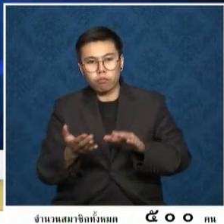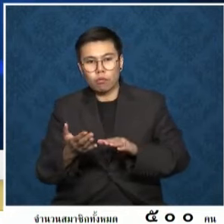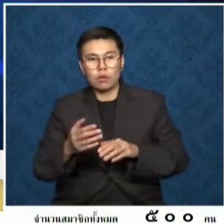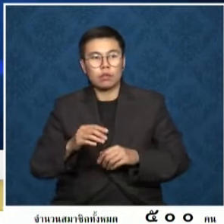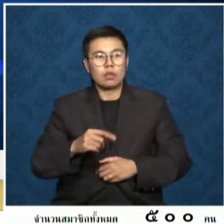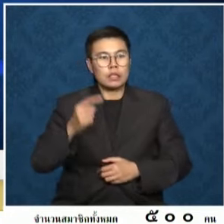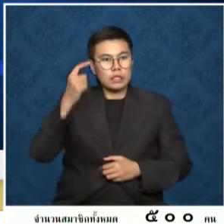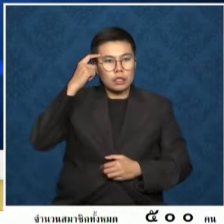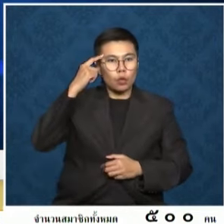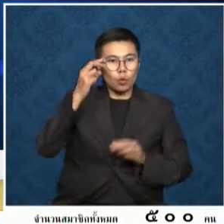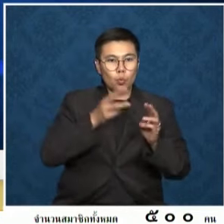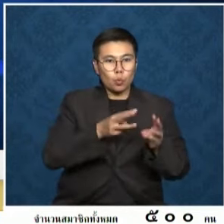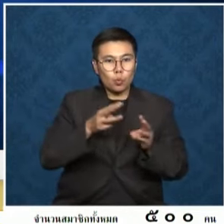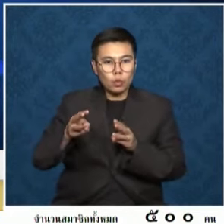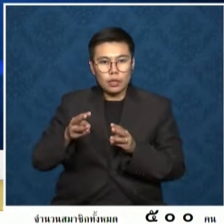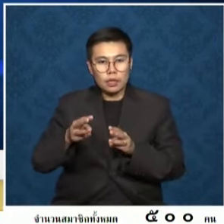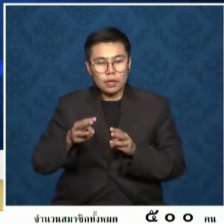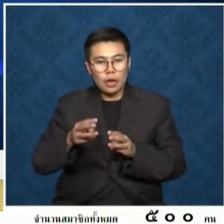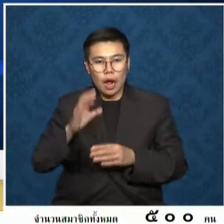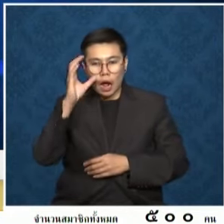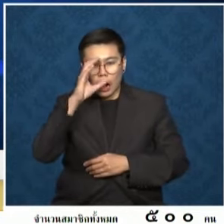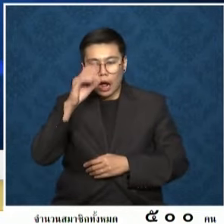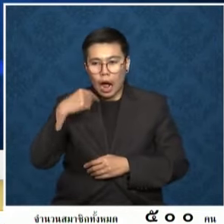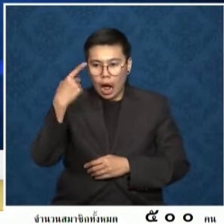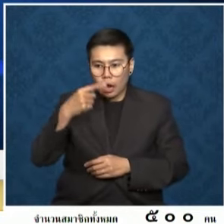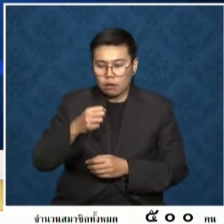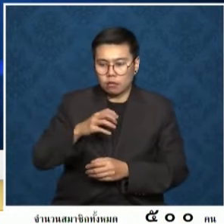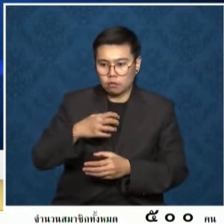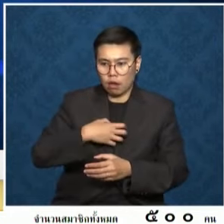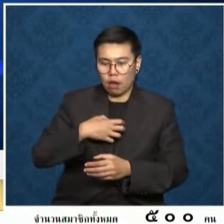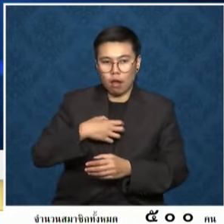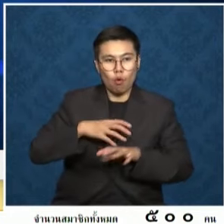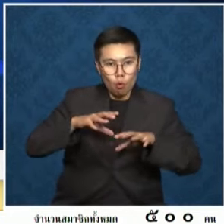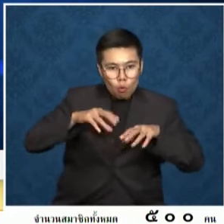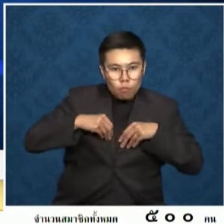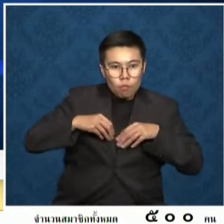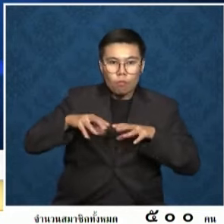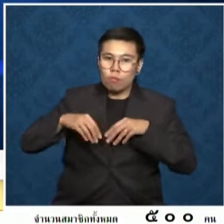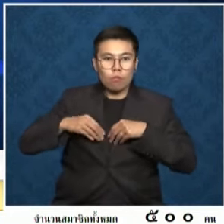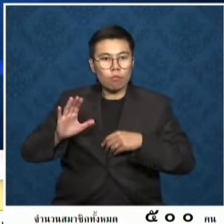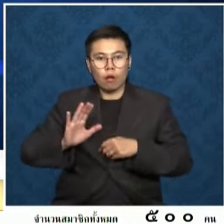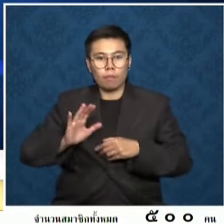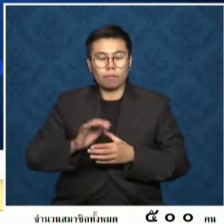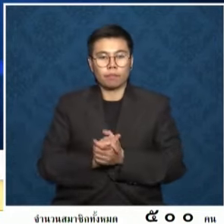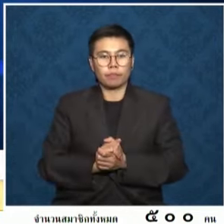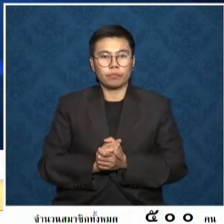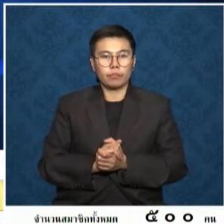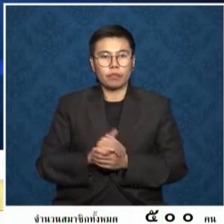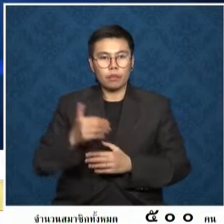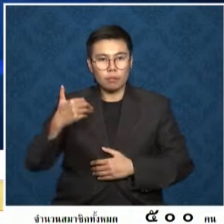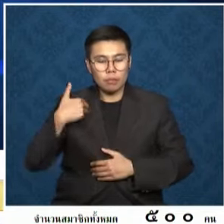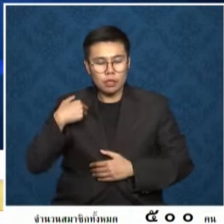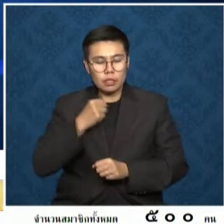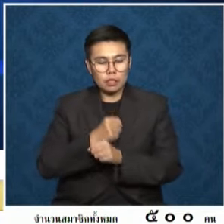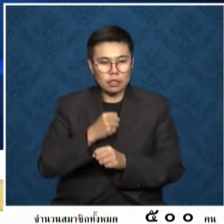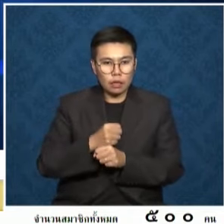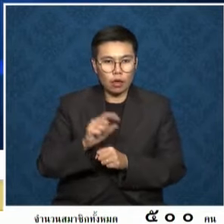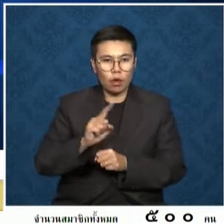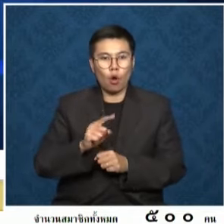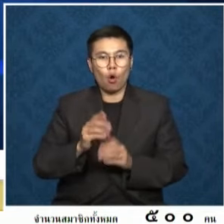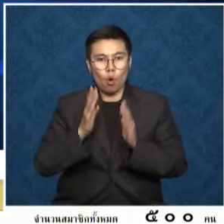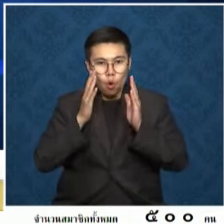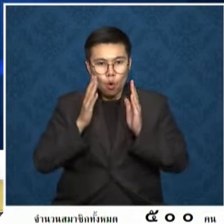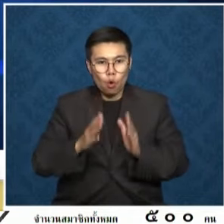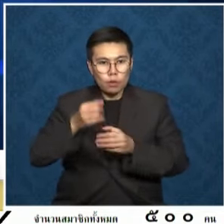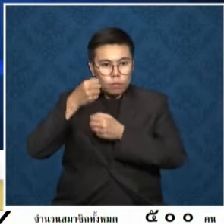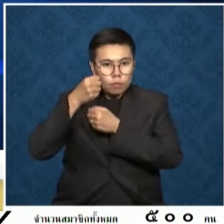การกันเองและสิ่งที่ตามมาคือการบังคับใช้กฎหมายนิติสงครามทำให้คนที่รณร